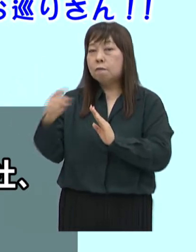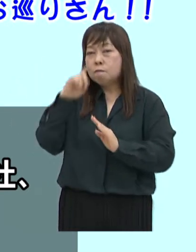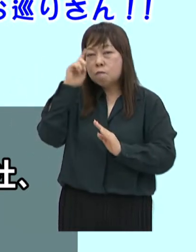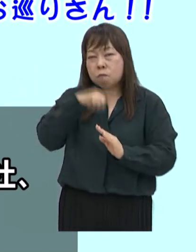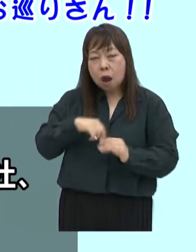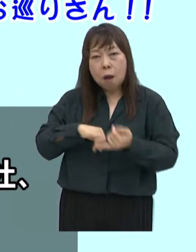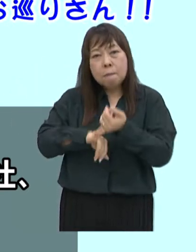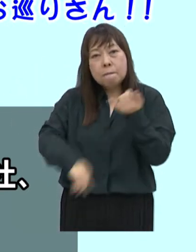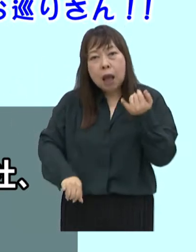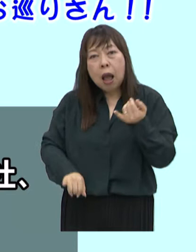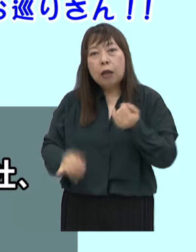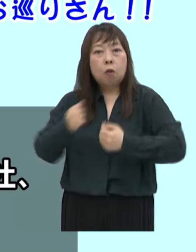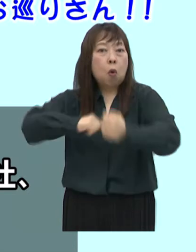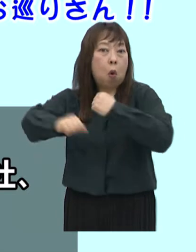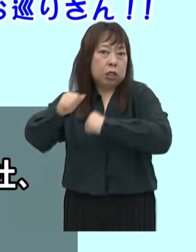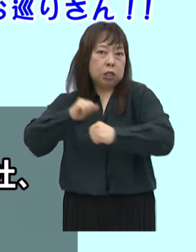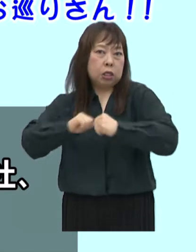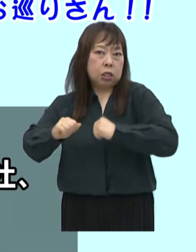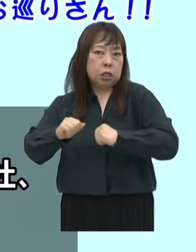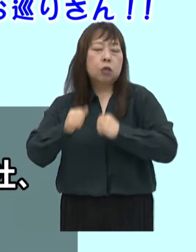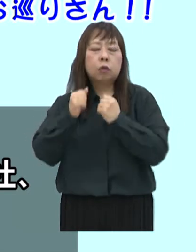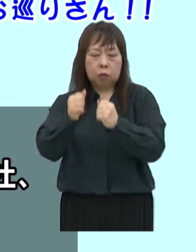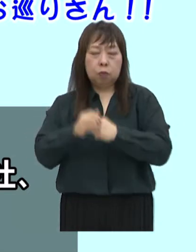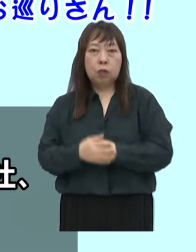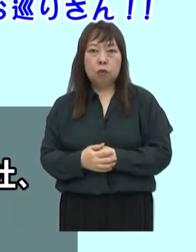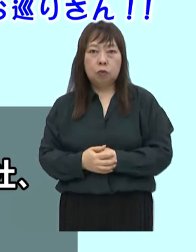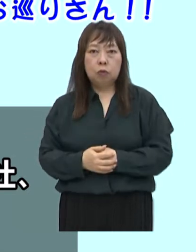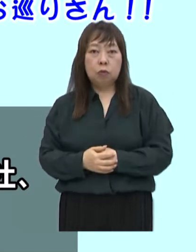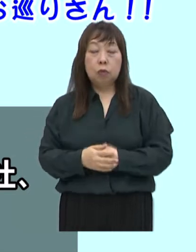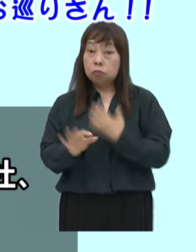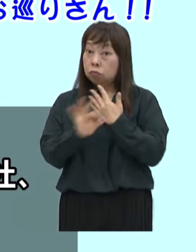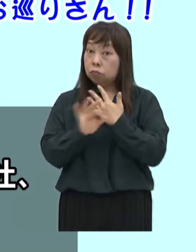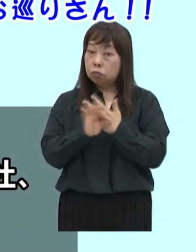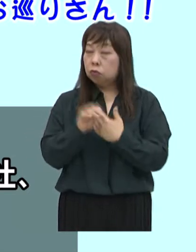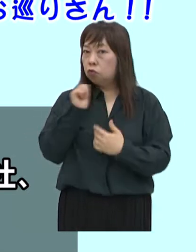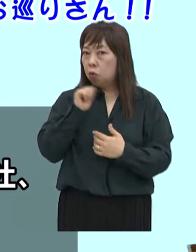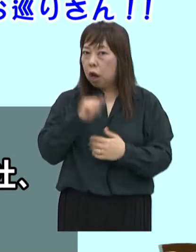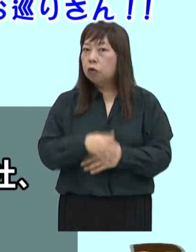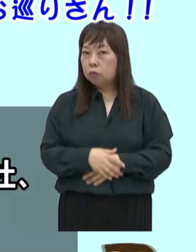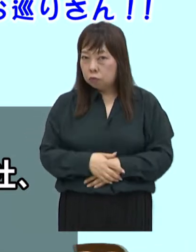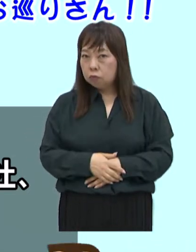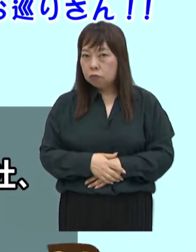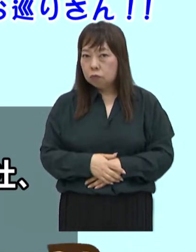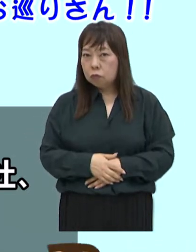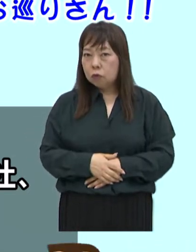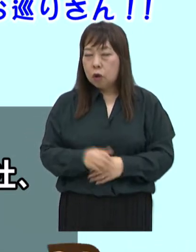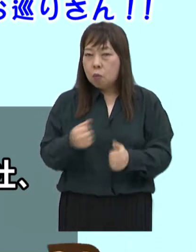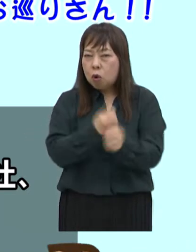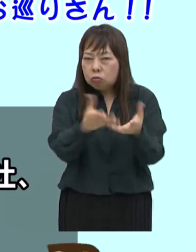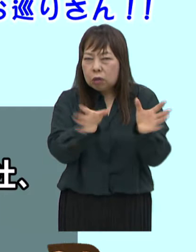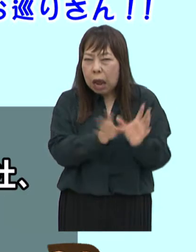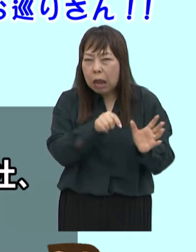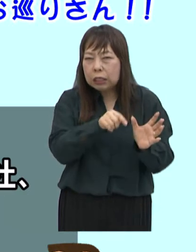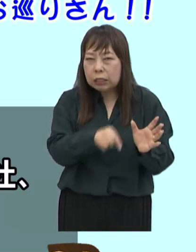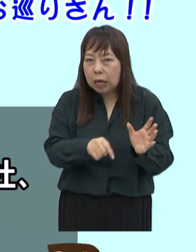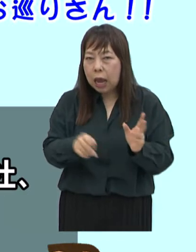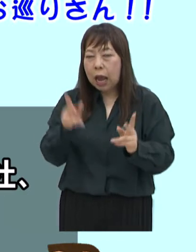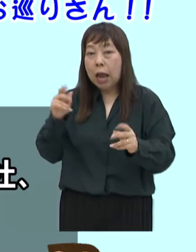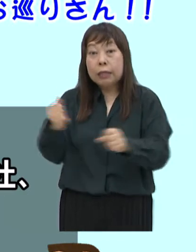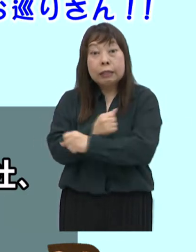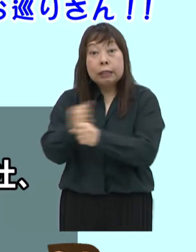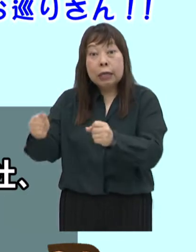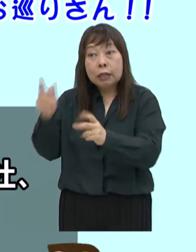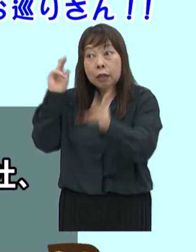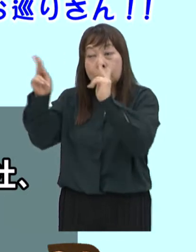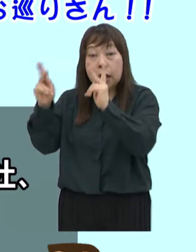または不法な行為を言います。事例を紹介しますと、暴力団員が建設会社役員